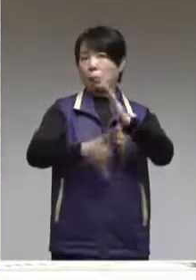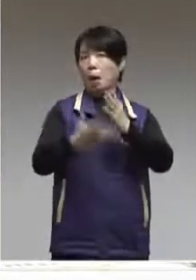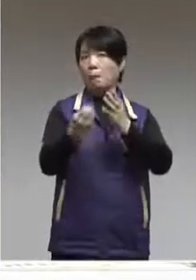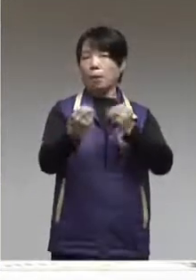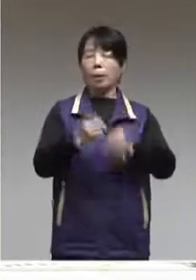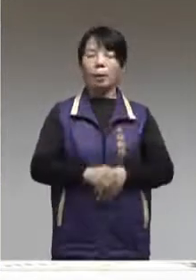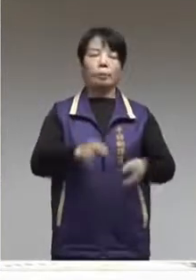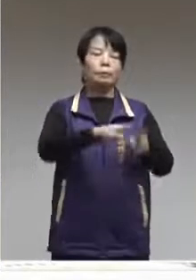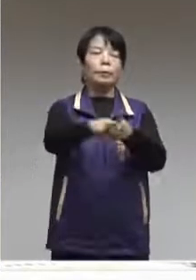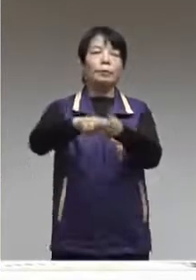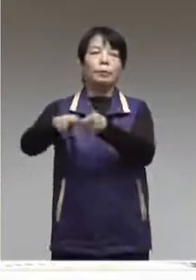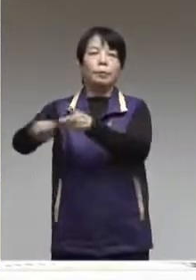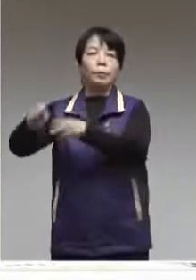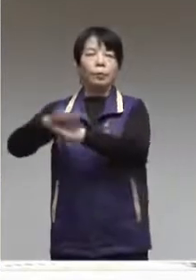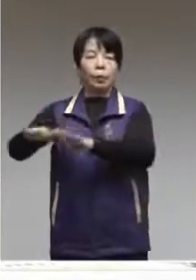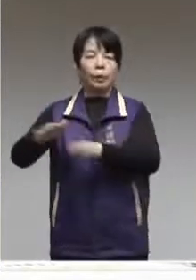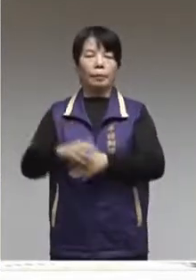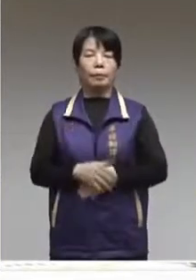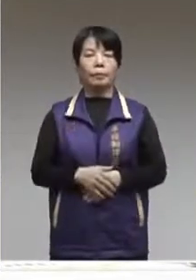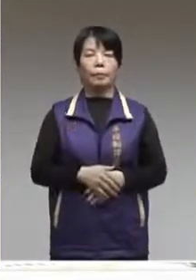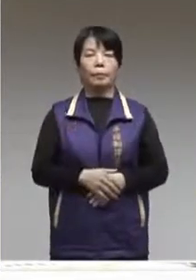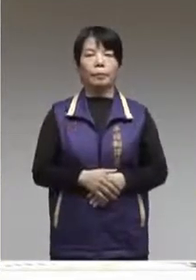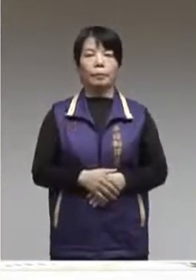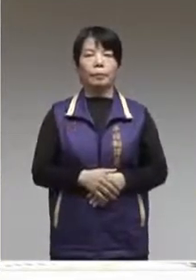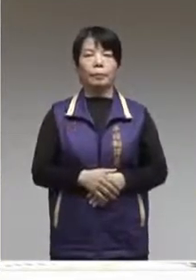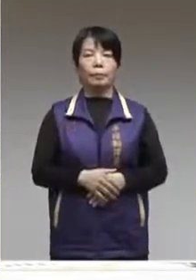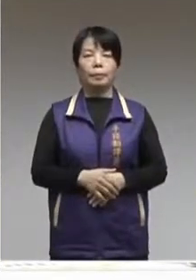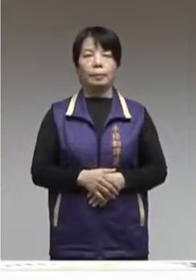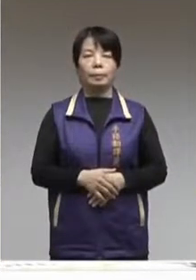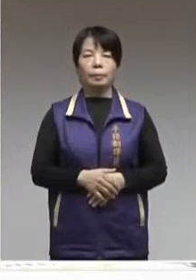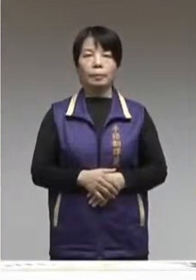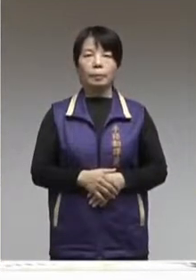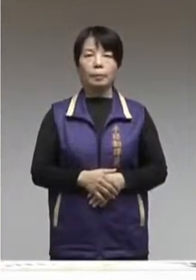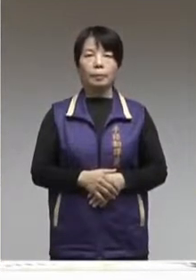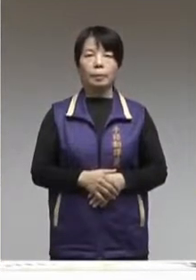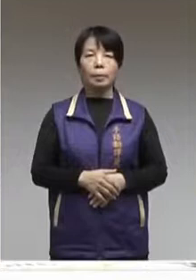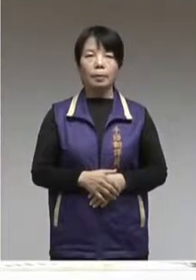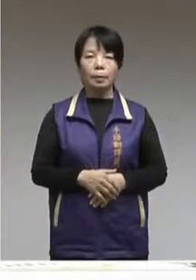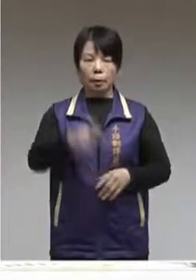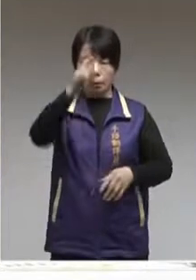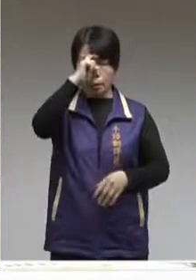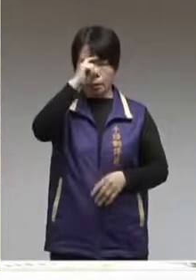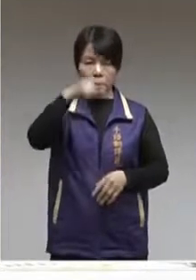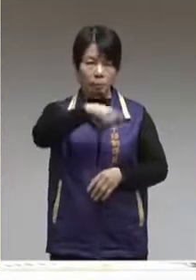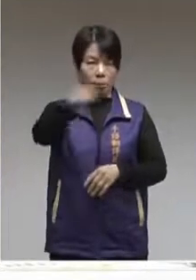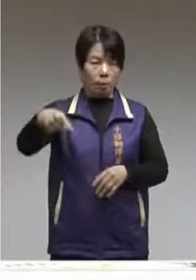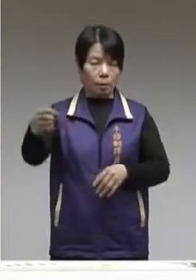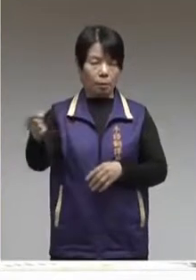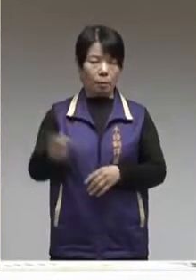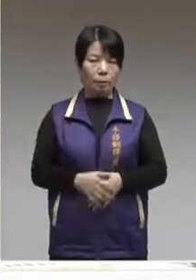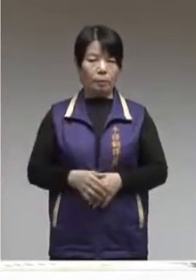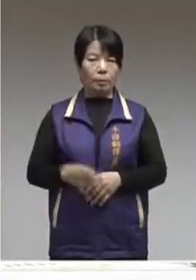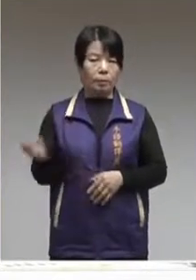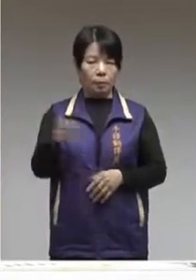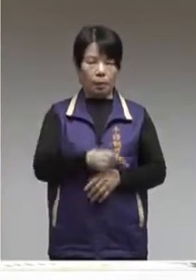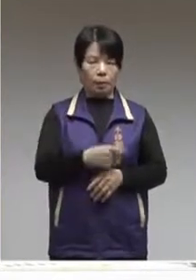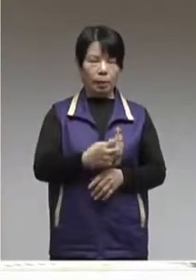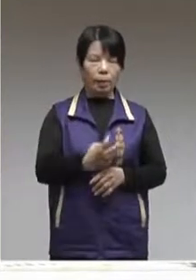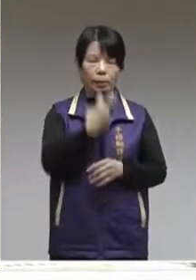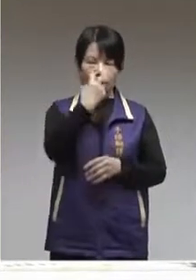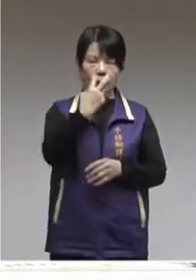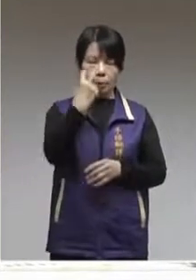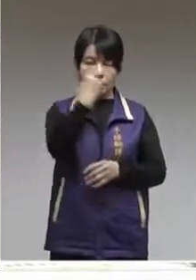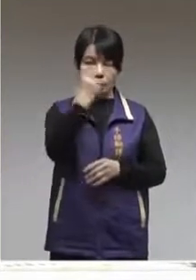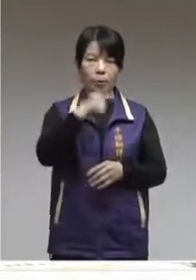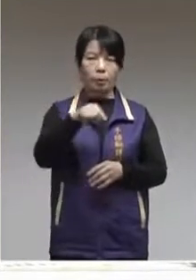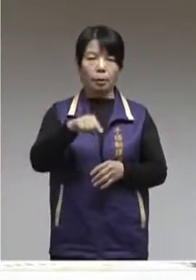挨家挨户，好、哦，希望说。大家出来筛检，所以现在35%，那我们会继续